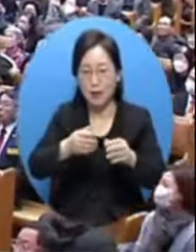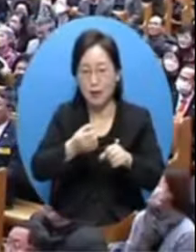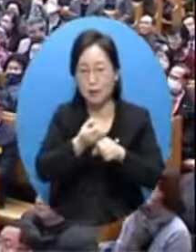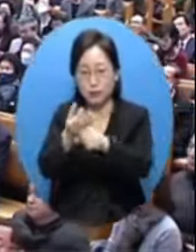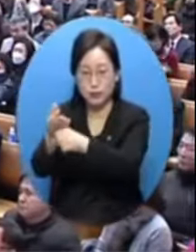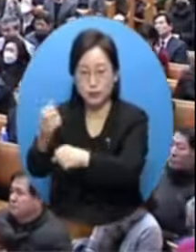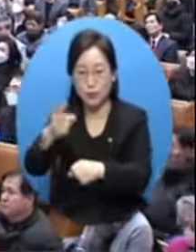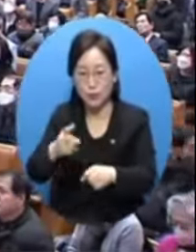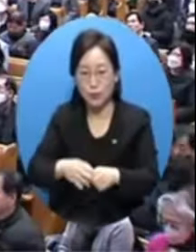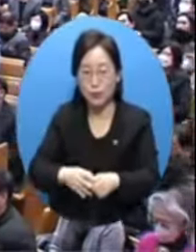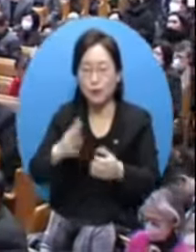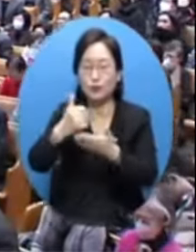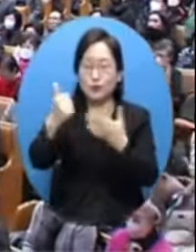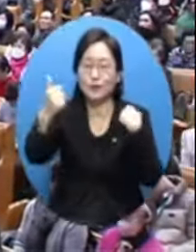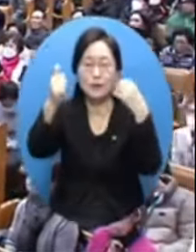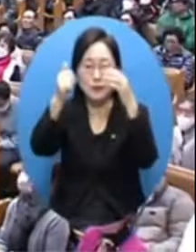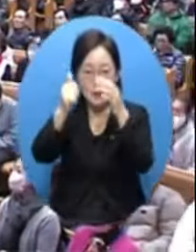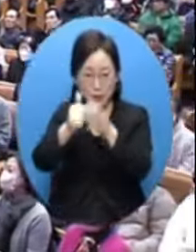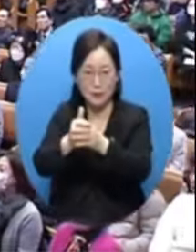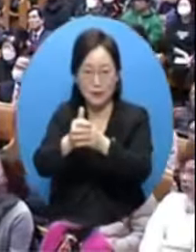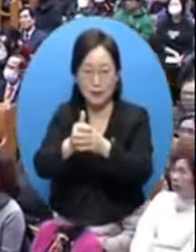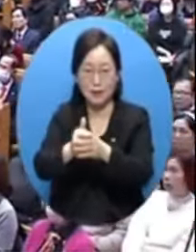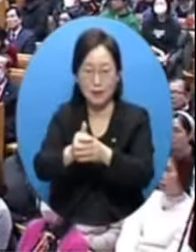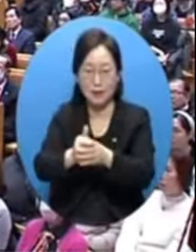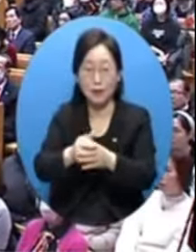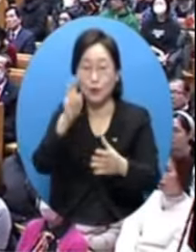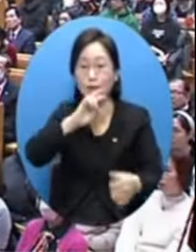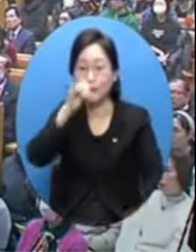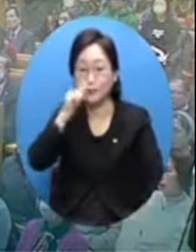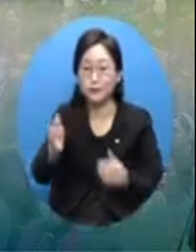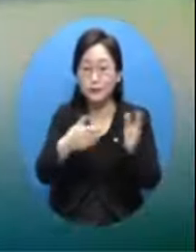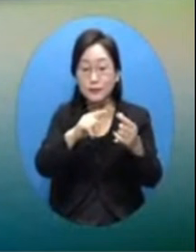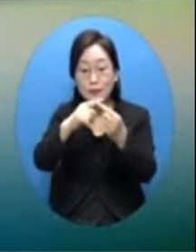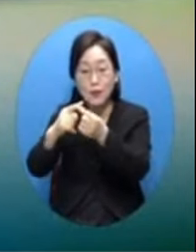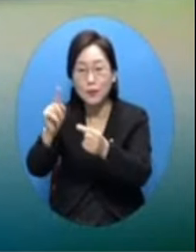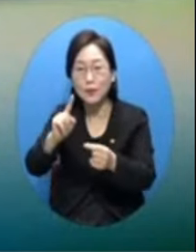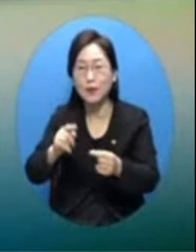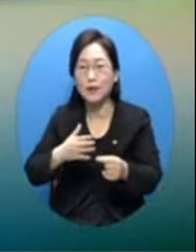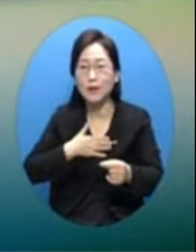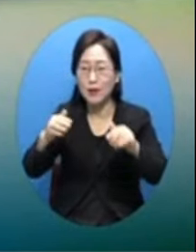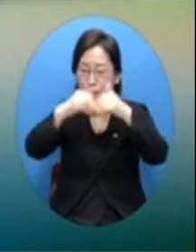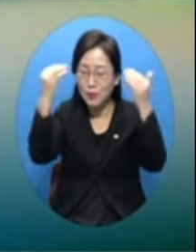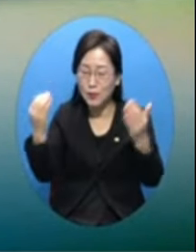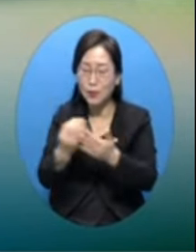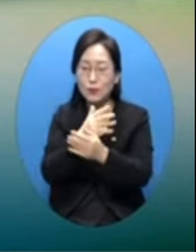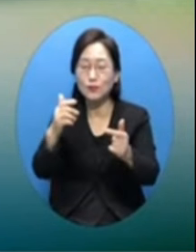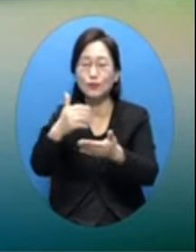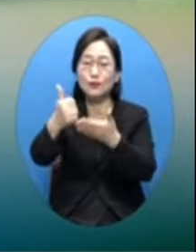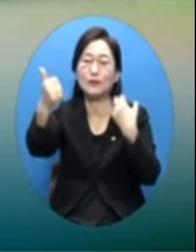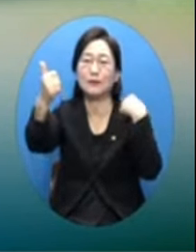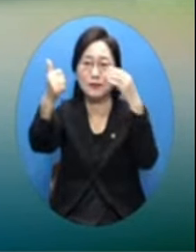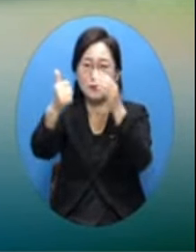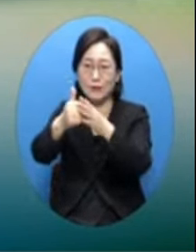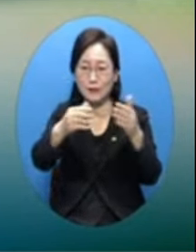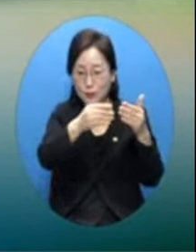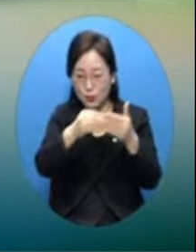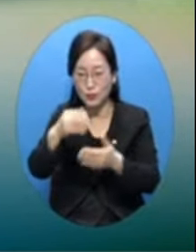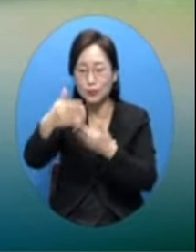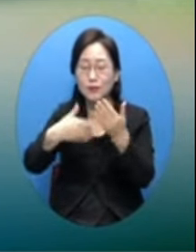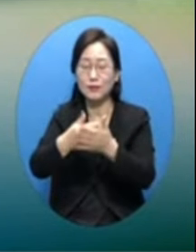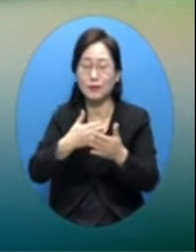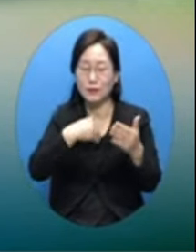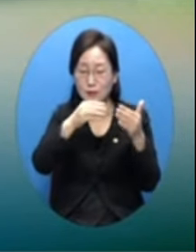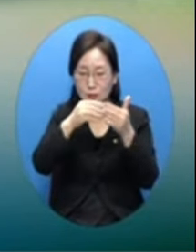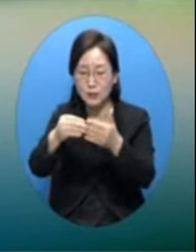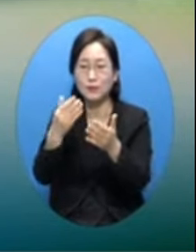아는 음반을 내기도 합니다 그 가사가 이렇게 돼 있습니다 저의 모든 것을 당신께 맡기오니 저를 이끌어 주소서 저를 이끌어